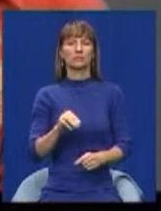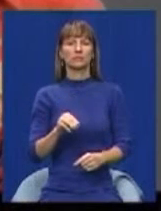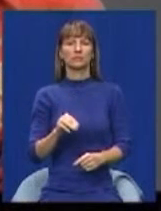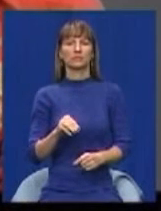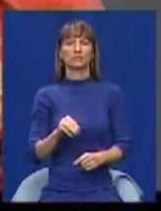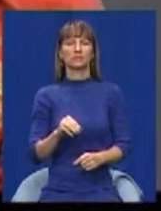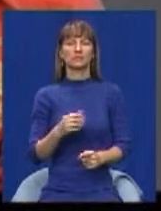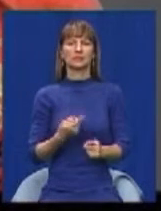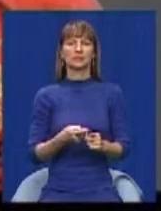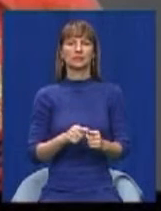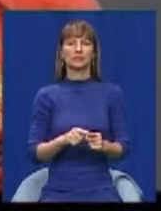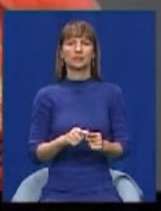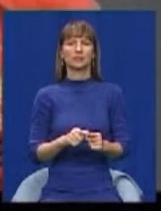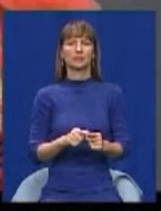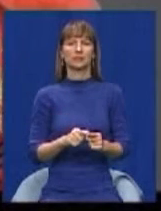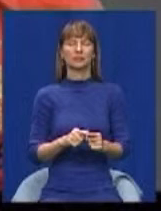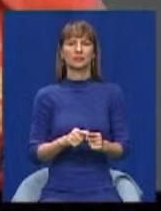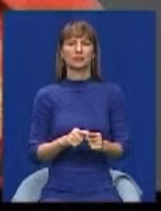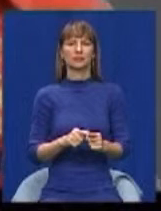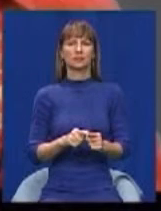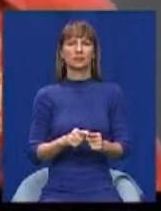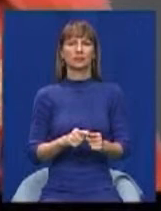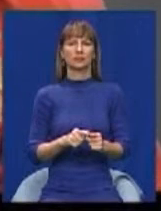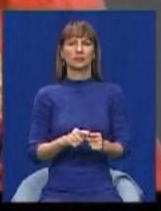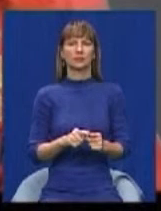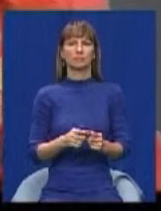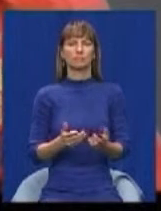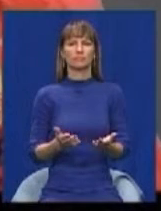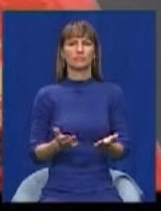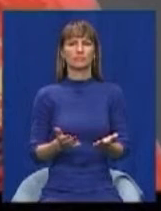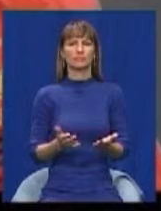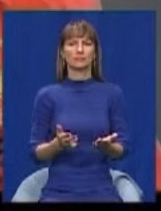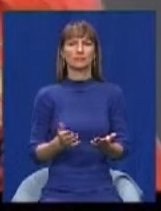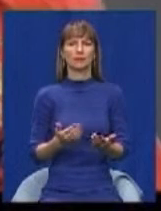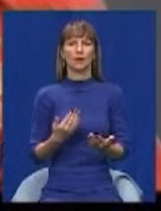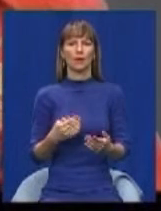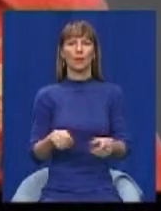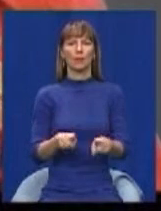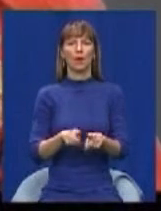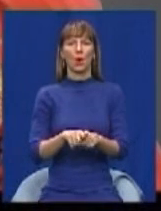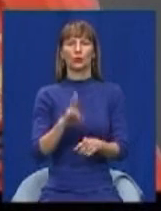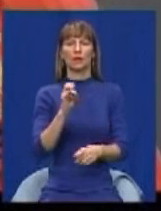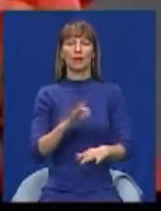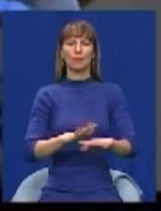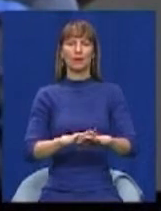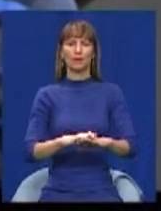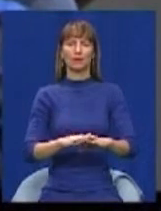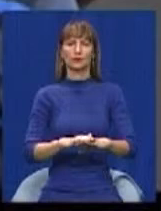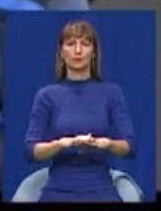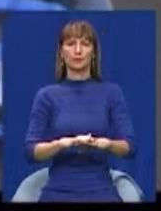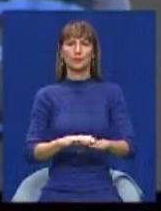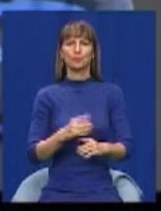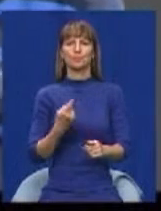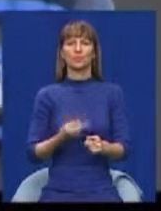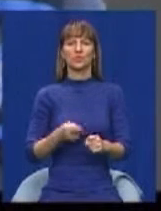Дипломатия. Я сначала слышал такое дипломат, теперь придумал. Ну, похоже на математику. Так.